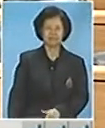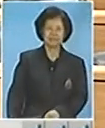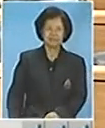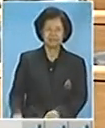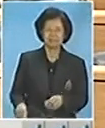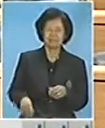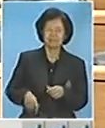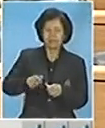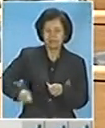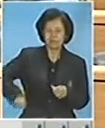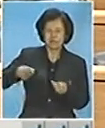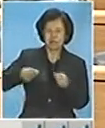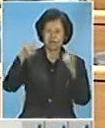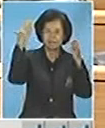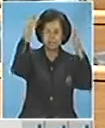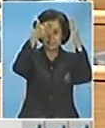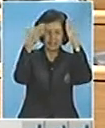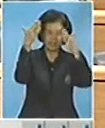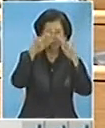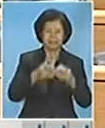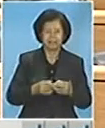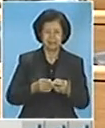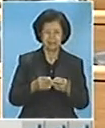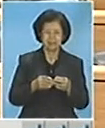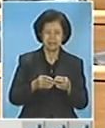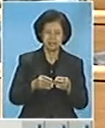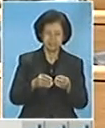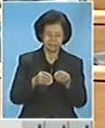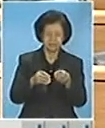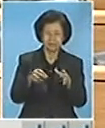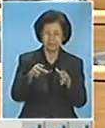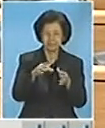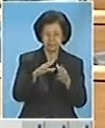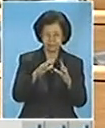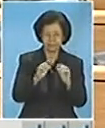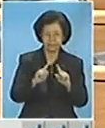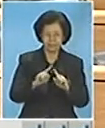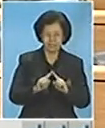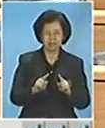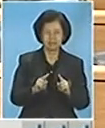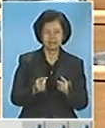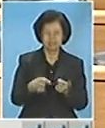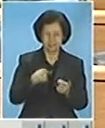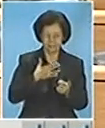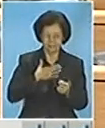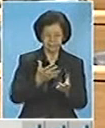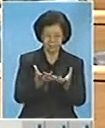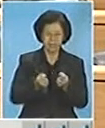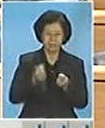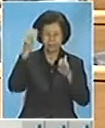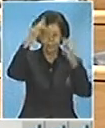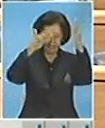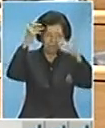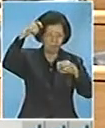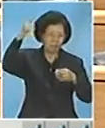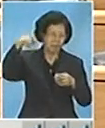ฉะนั้นแล้วในข้อมูลที่ดิฉันได้มาเนี่ยค่ะท่านประธานคะ ไม่ว่าจะเป็นมาเลเซียพม่